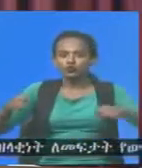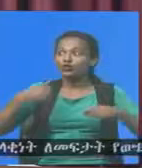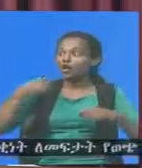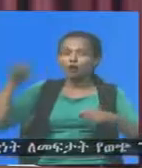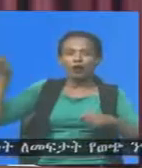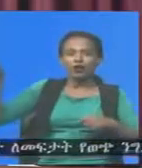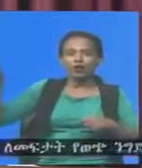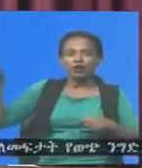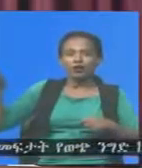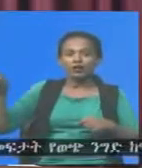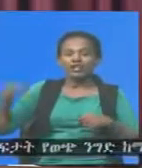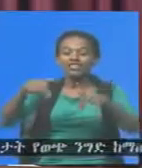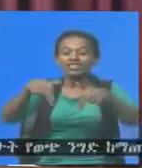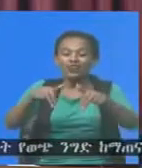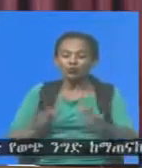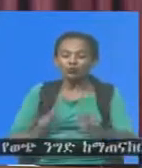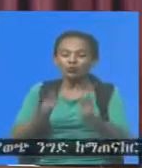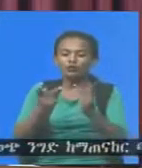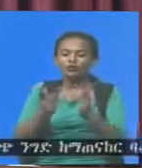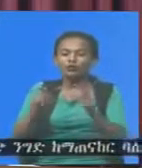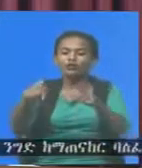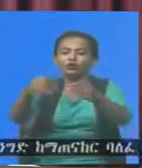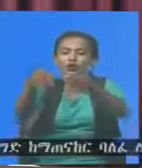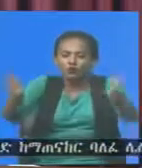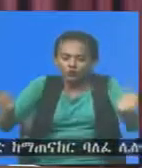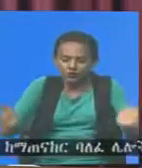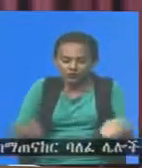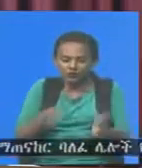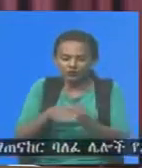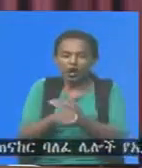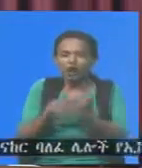የተገደሉበት የተቀበሩበት ቦታ እዚህ ግቢ ውስጥ አለ።